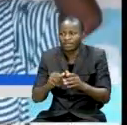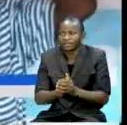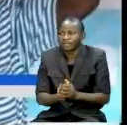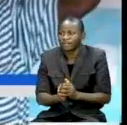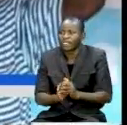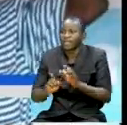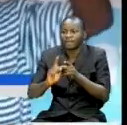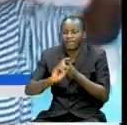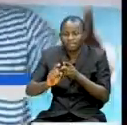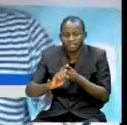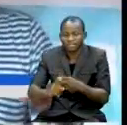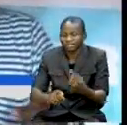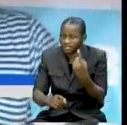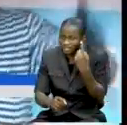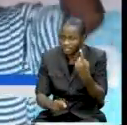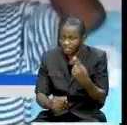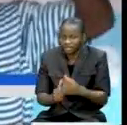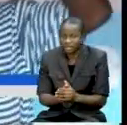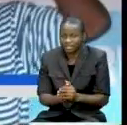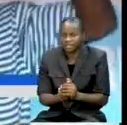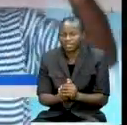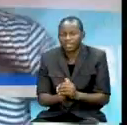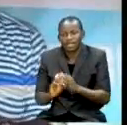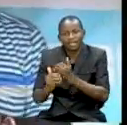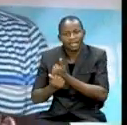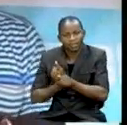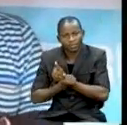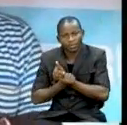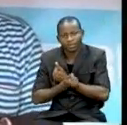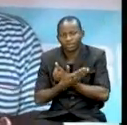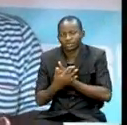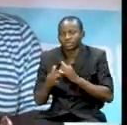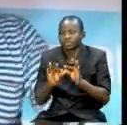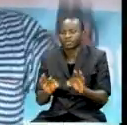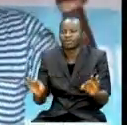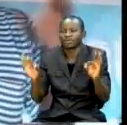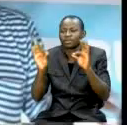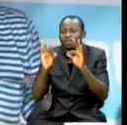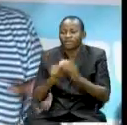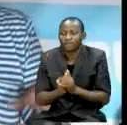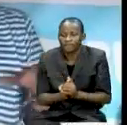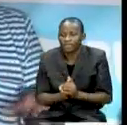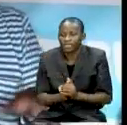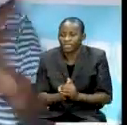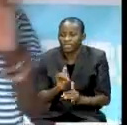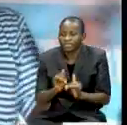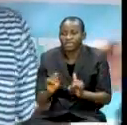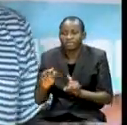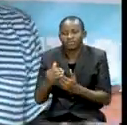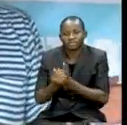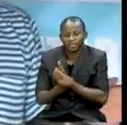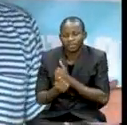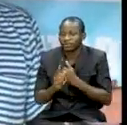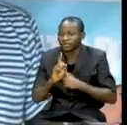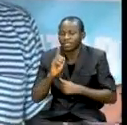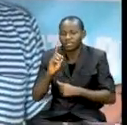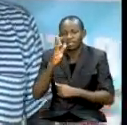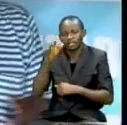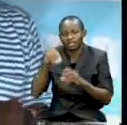Message n'est pas caillé. Ma pendo, tu as quitté la zima. Kama muna pendana, mutakuwa